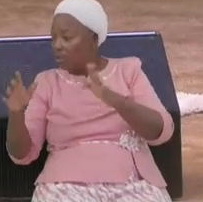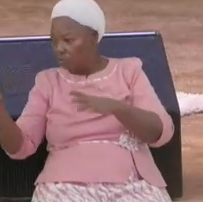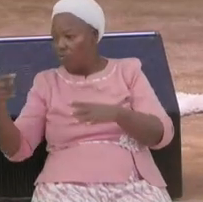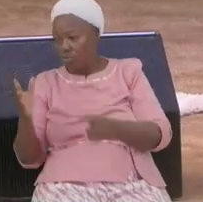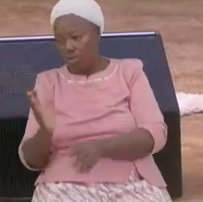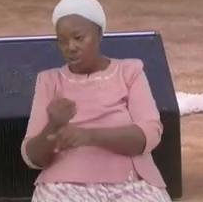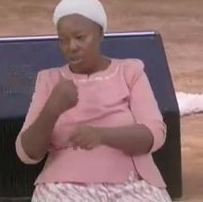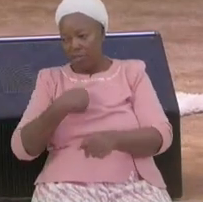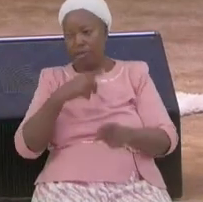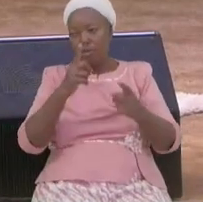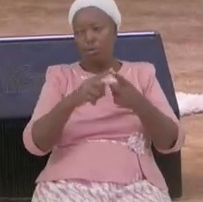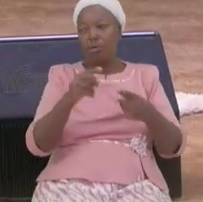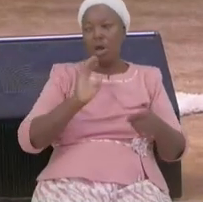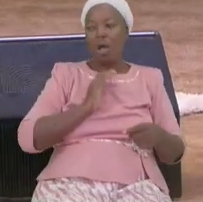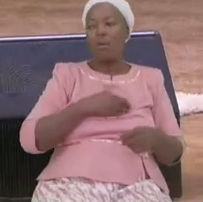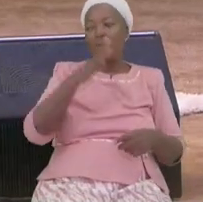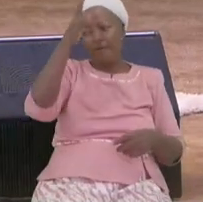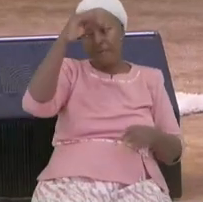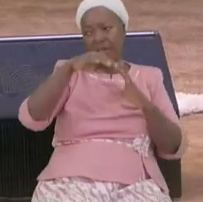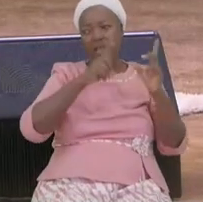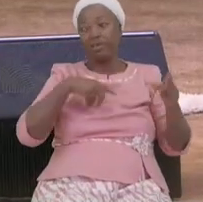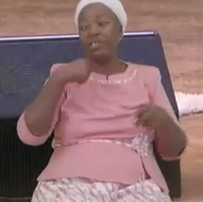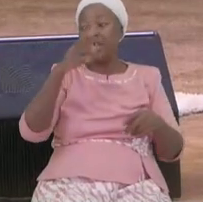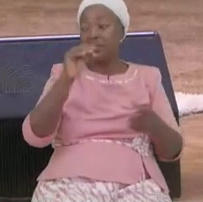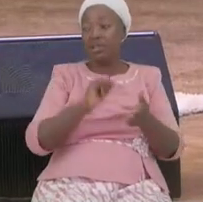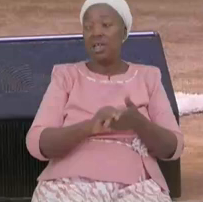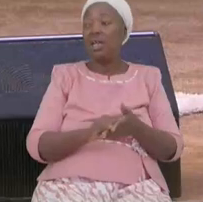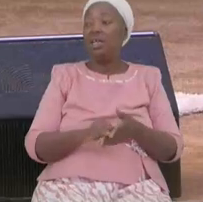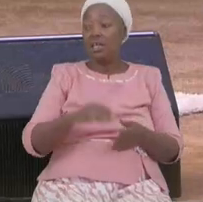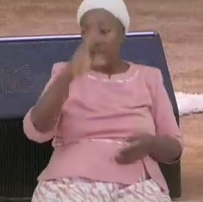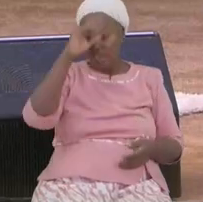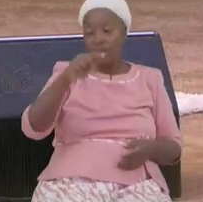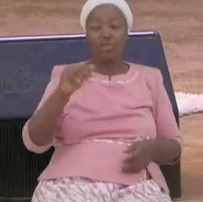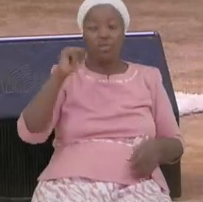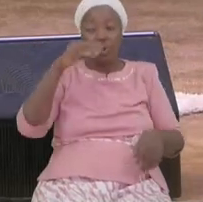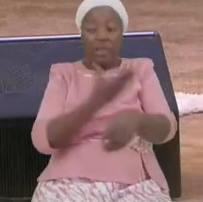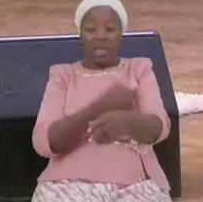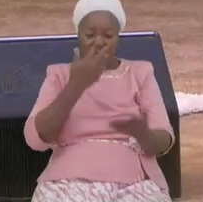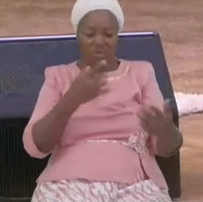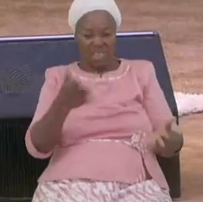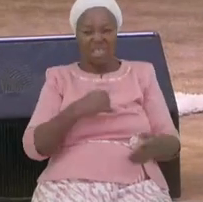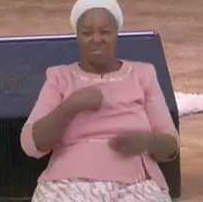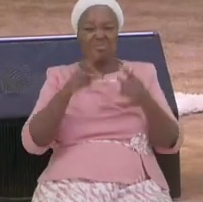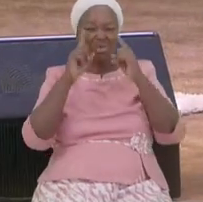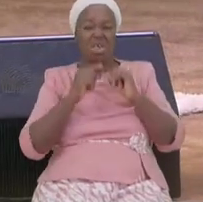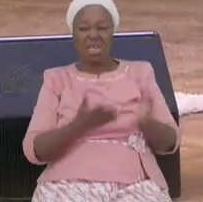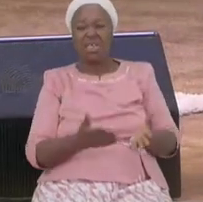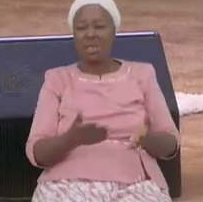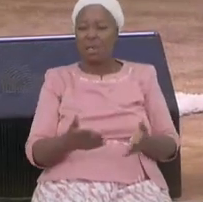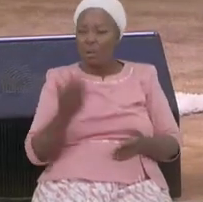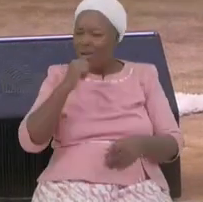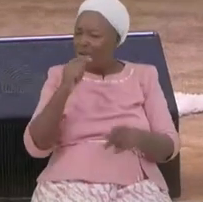fille l'attend là-bas, pleurant là-bas. Et cette prière maintenant, j'ai dit, dis-lui,